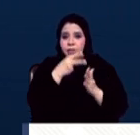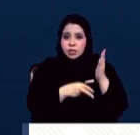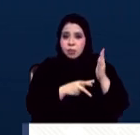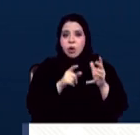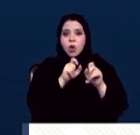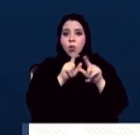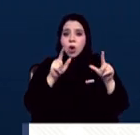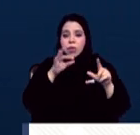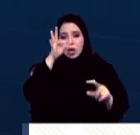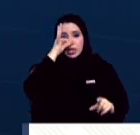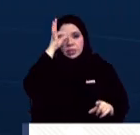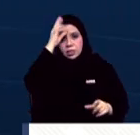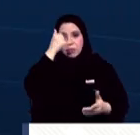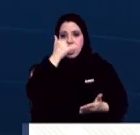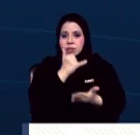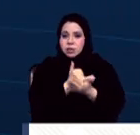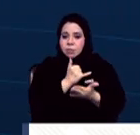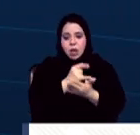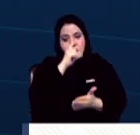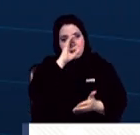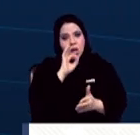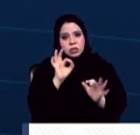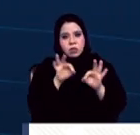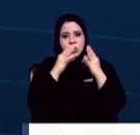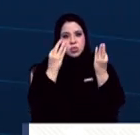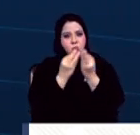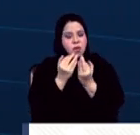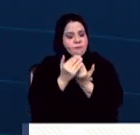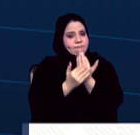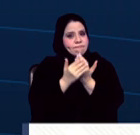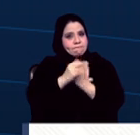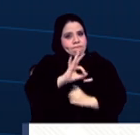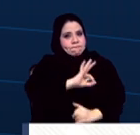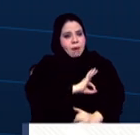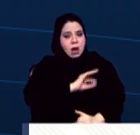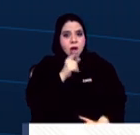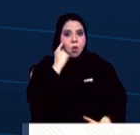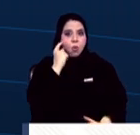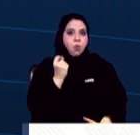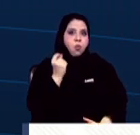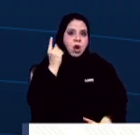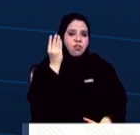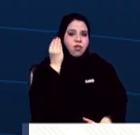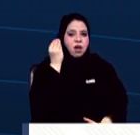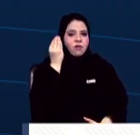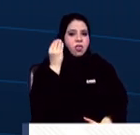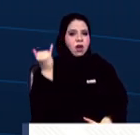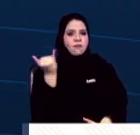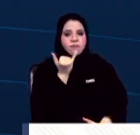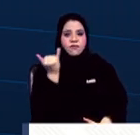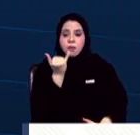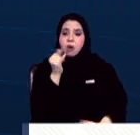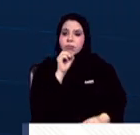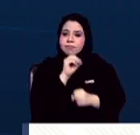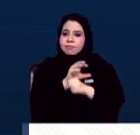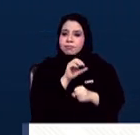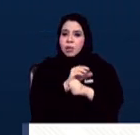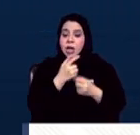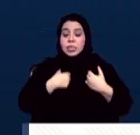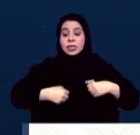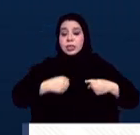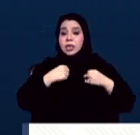المنشات بالقرار يعكس ما يتمتع به اصحاب العمل من مسؤوليه انسانيه ووعي وثقافه